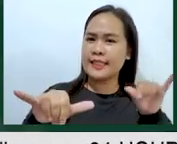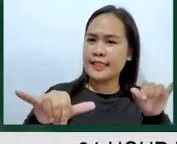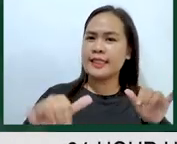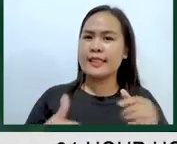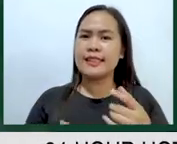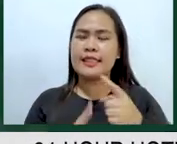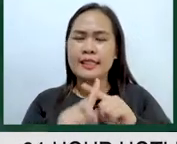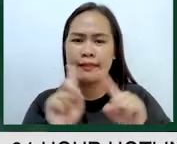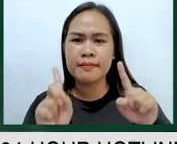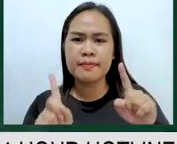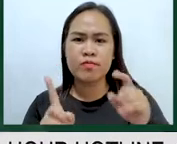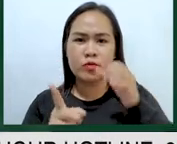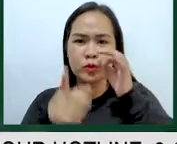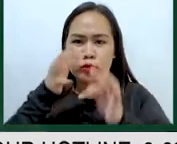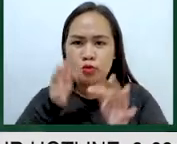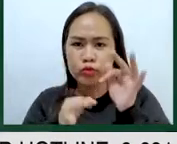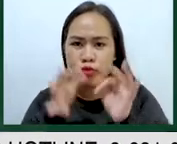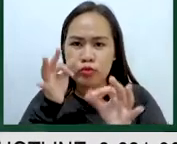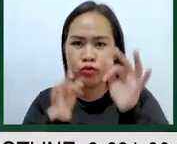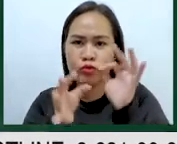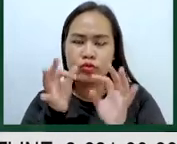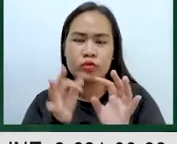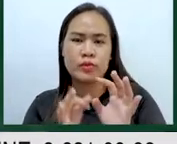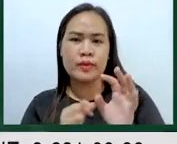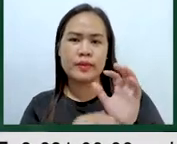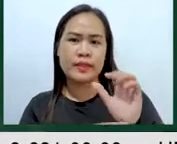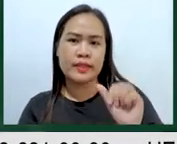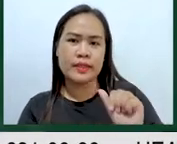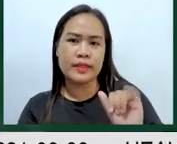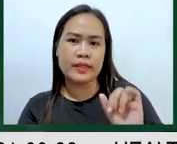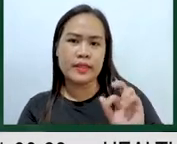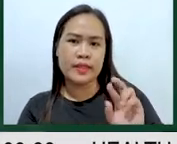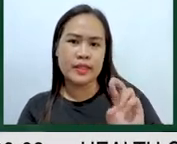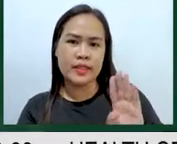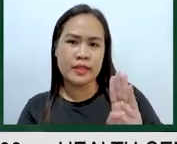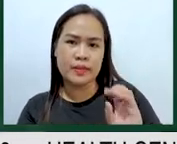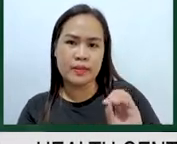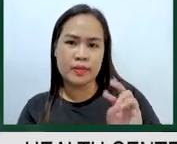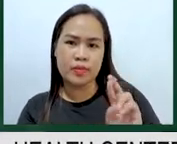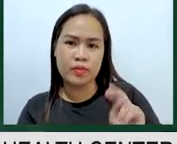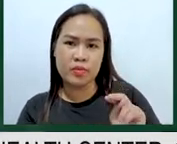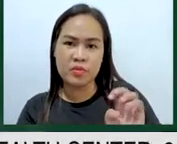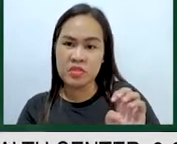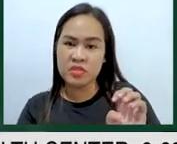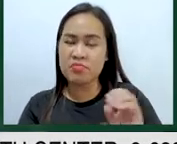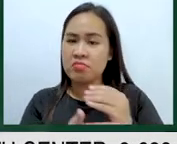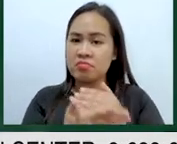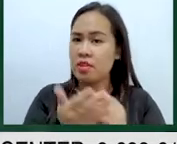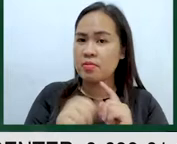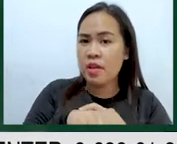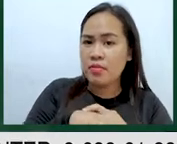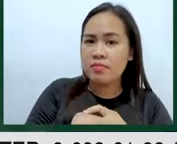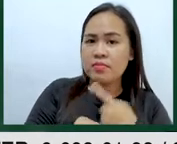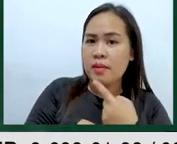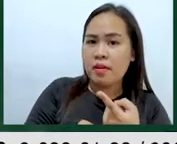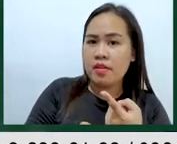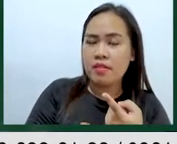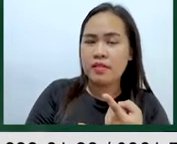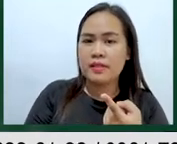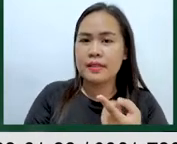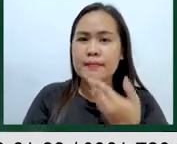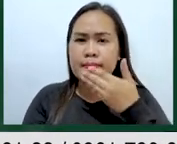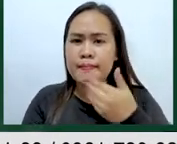Ika nga, yung distansya natin, 'di ba? Yung pagpapalit ng droplets, 'di ba? Yung nagiging airborne na nga minsan daw.